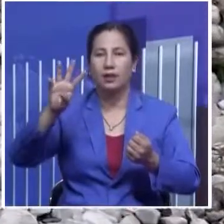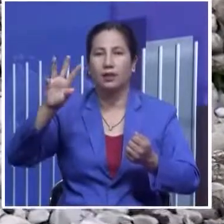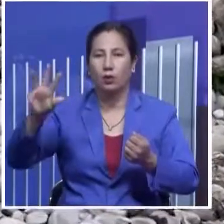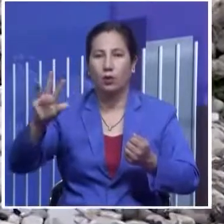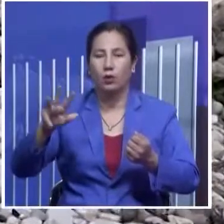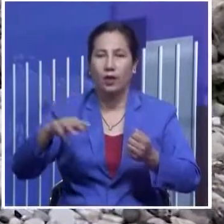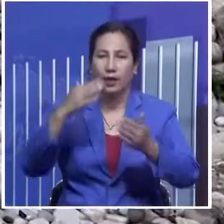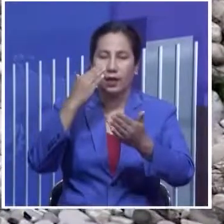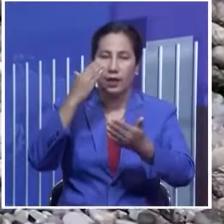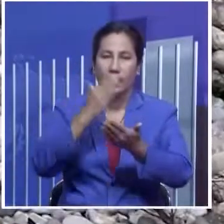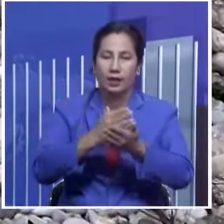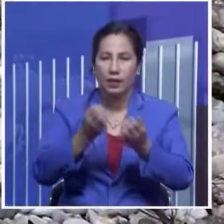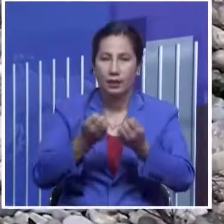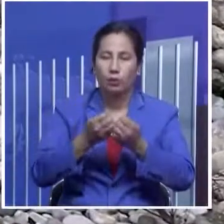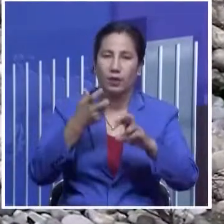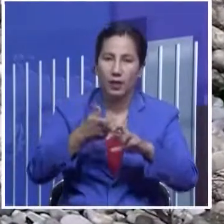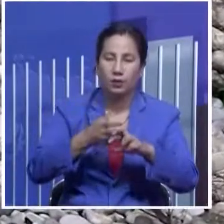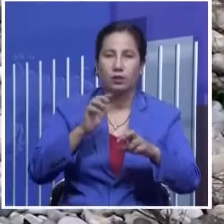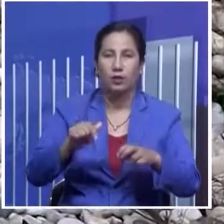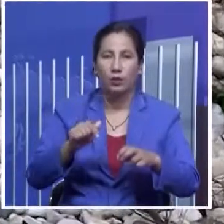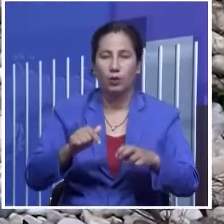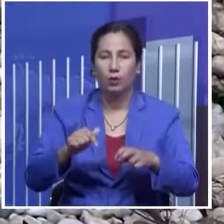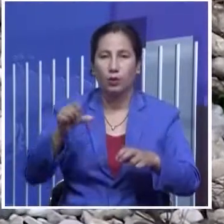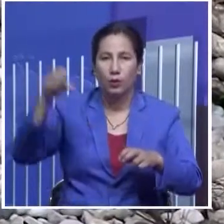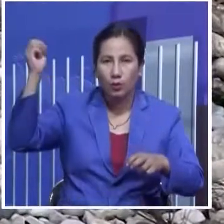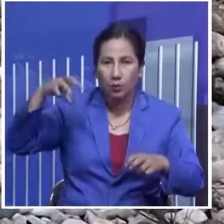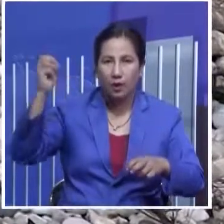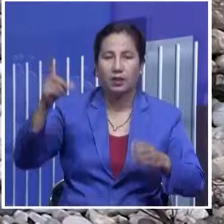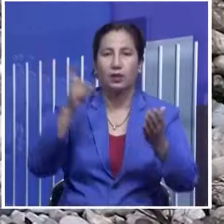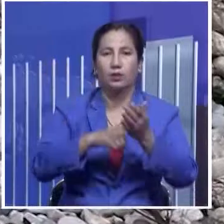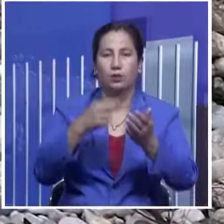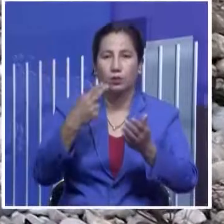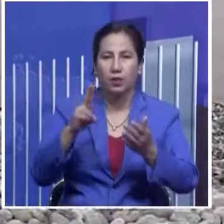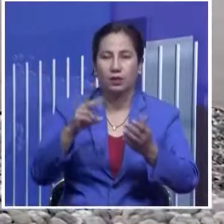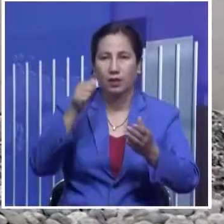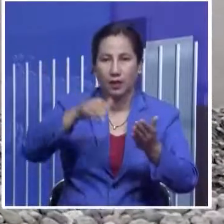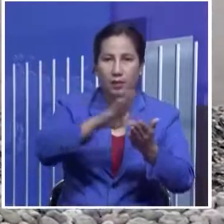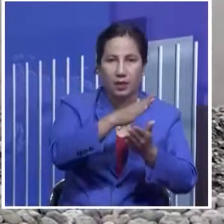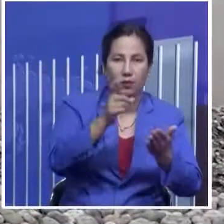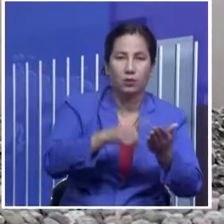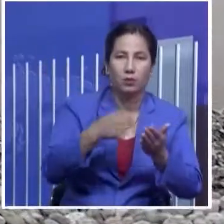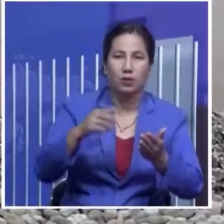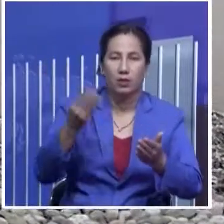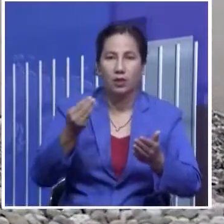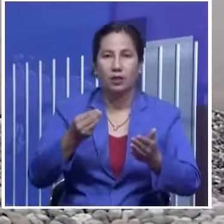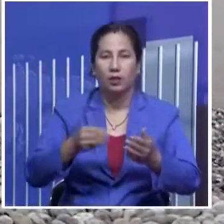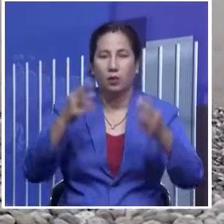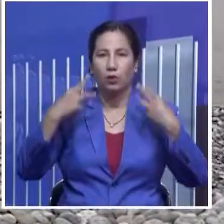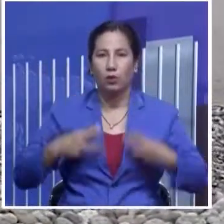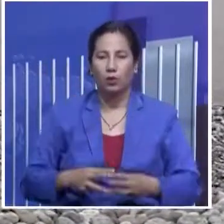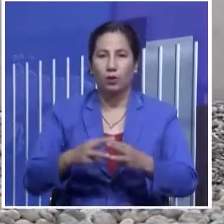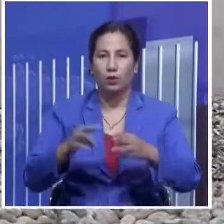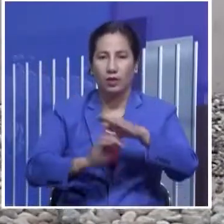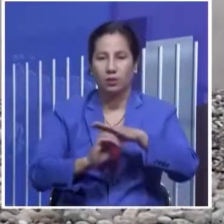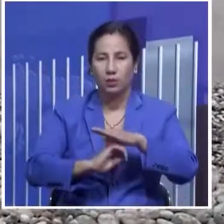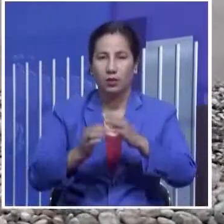ठाउँमा तटबन्ध जीर्ण बनेको छ। यद्यपि मनसुन सुरु भएर कटान सुरु हुन थालेसँगै केही ठाउँमा उपभोक्ता समिति मार्फत